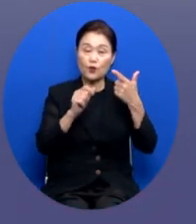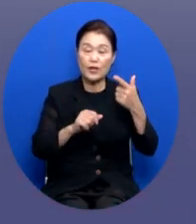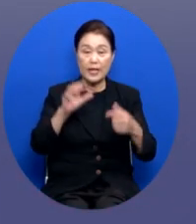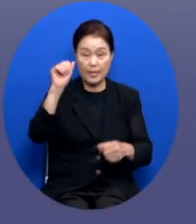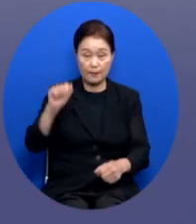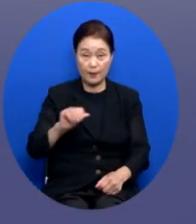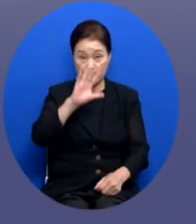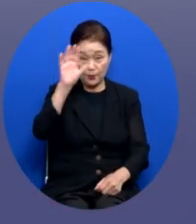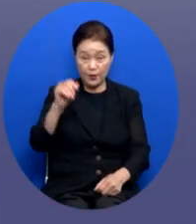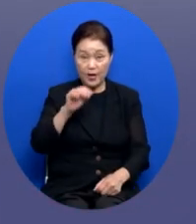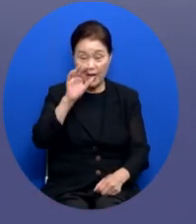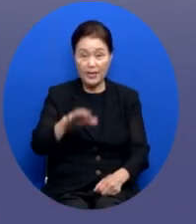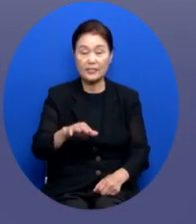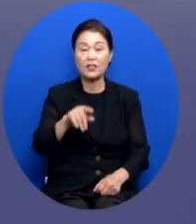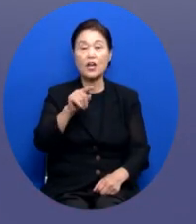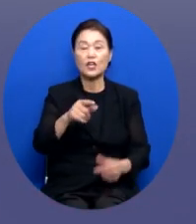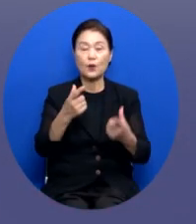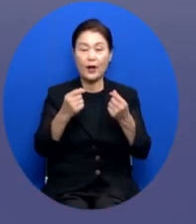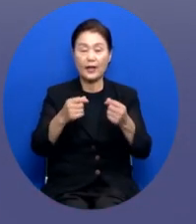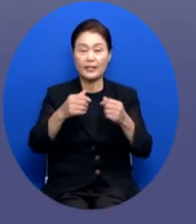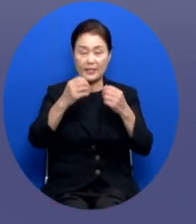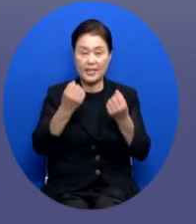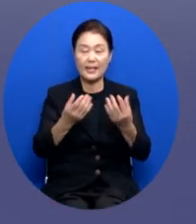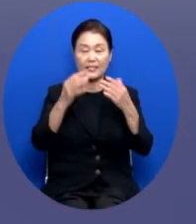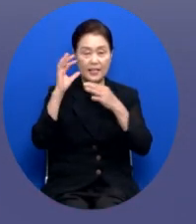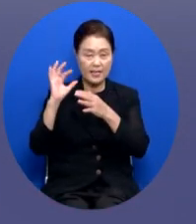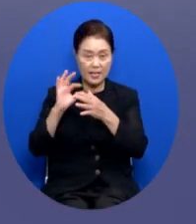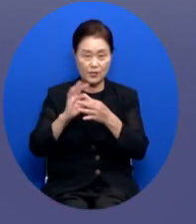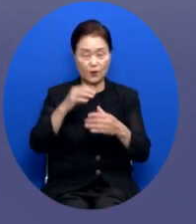등에서 세기 무브먼트를 이어갈 계획입니다